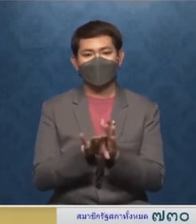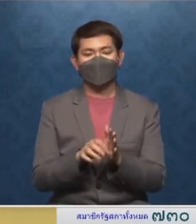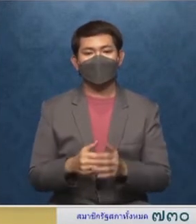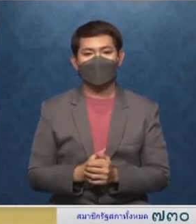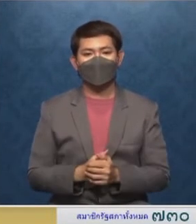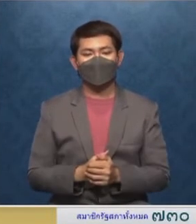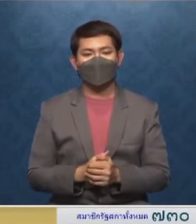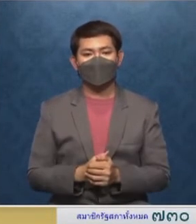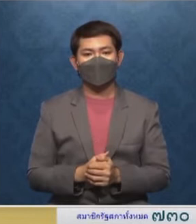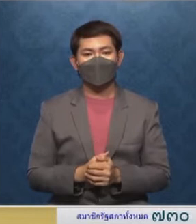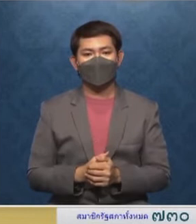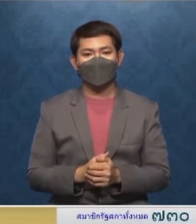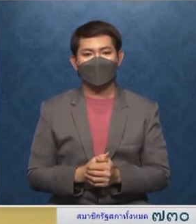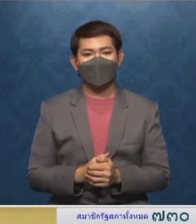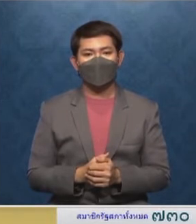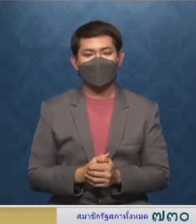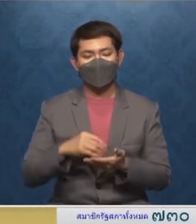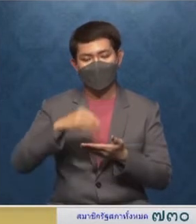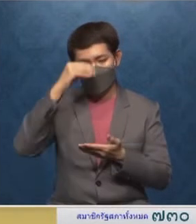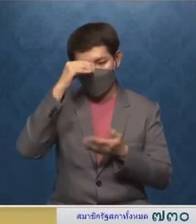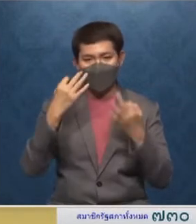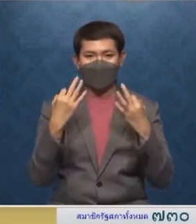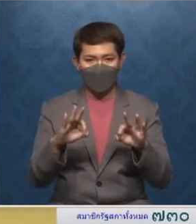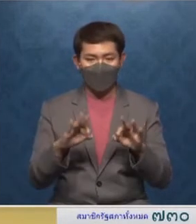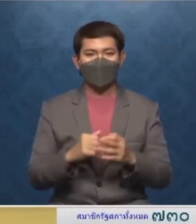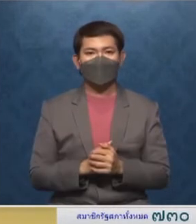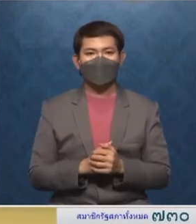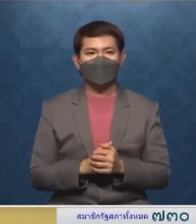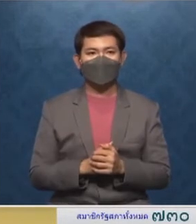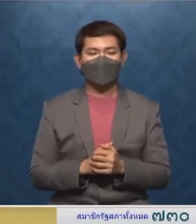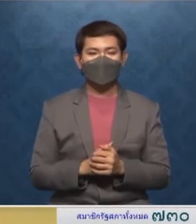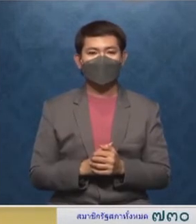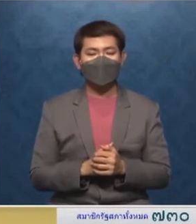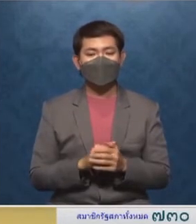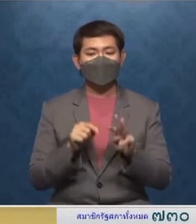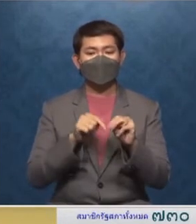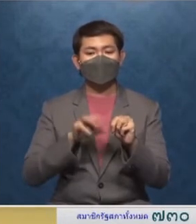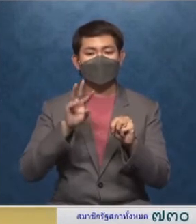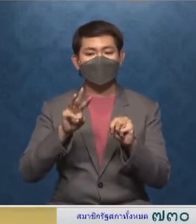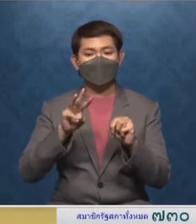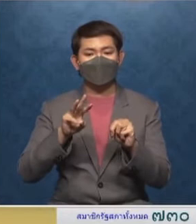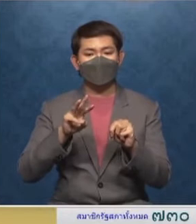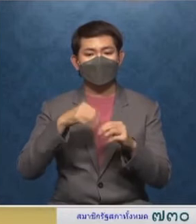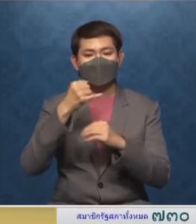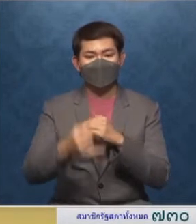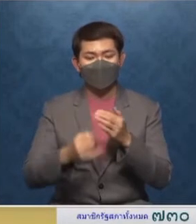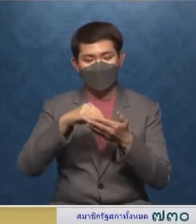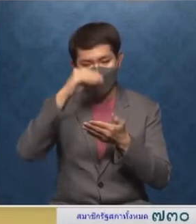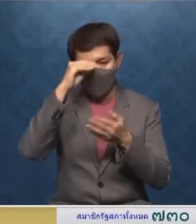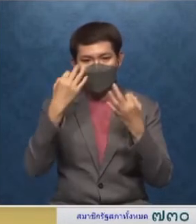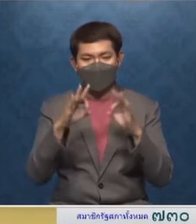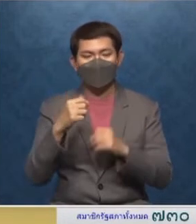านคือการเรียนฟรีถึงมัธยมปลายเนี่ยครับอันนี้เป็นข้อดีนะครับแต่อาจ